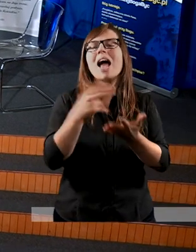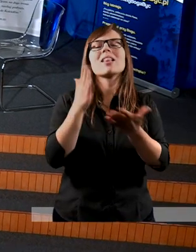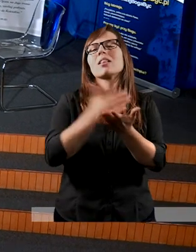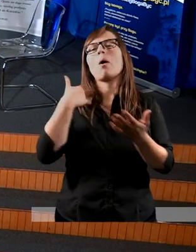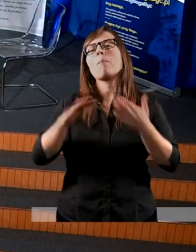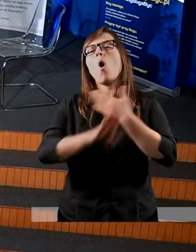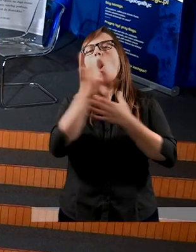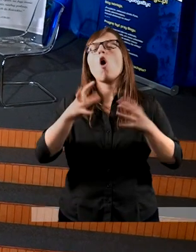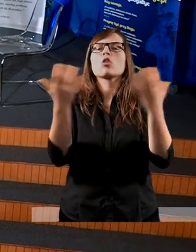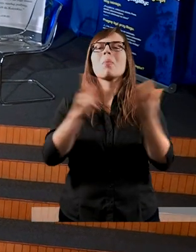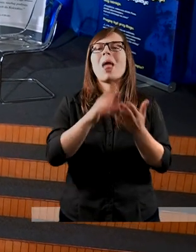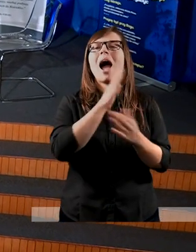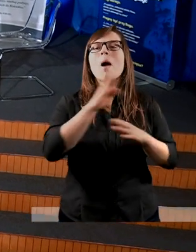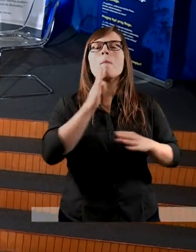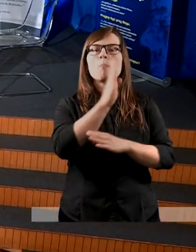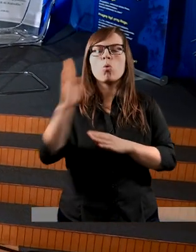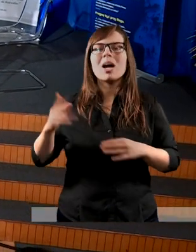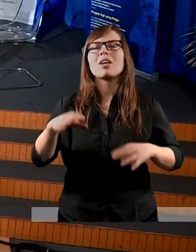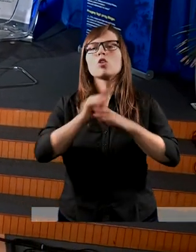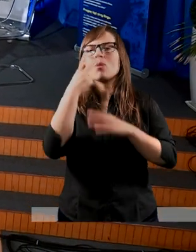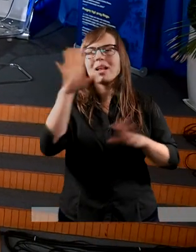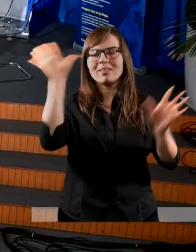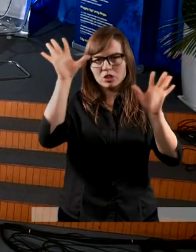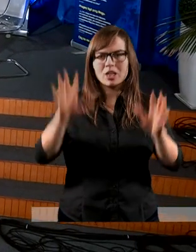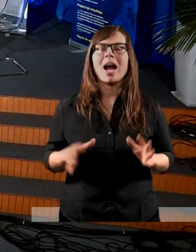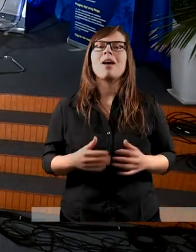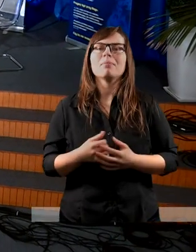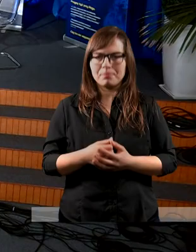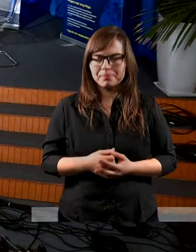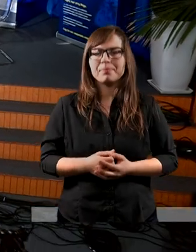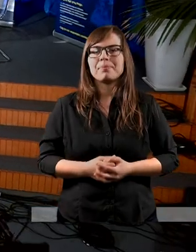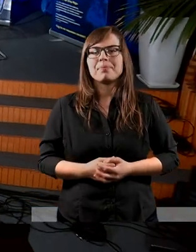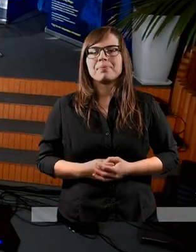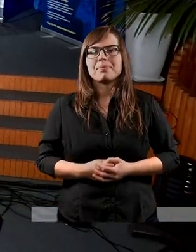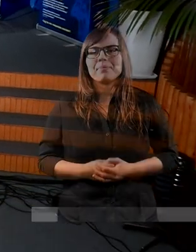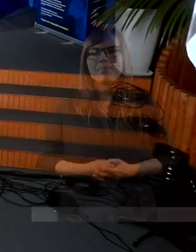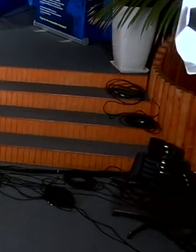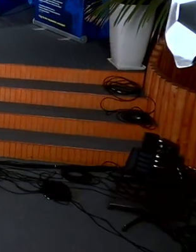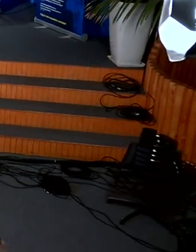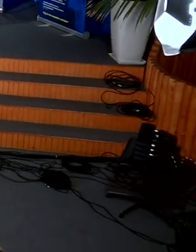tylko były ozdobą na półkach. Do zobaczenia na kolejnym webinarze. Dziękuję wam serdecznie.